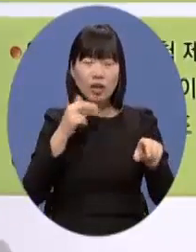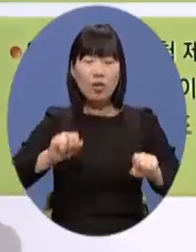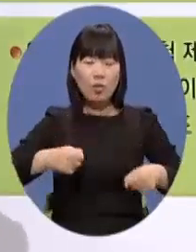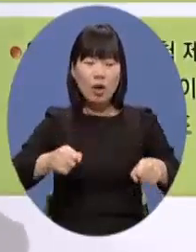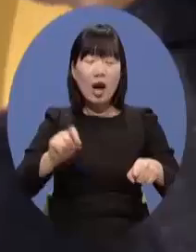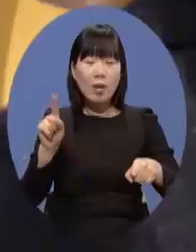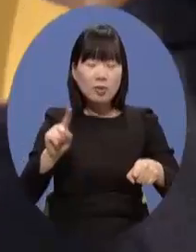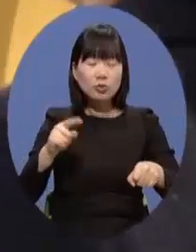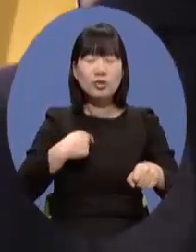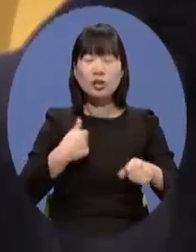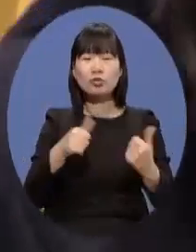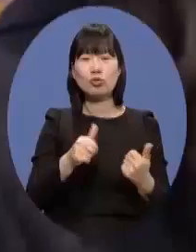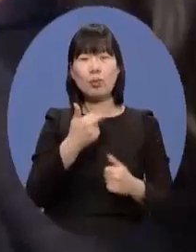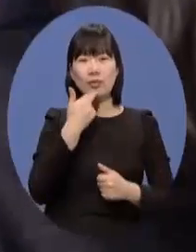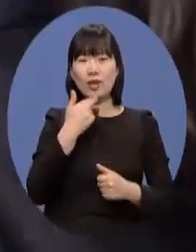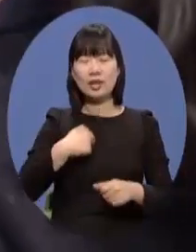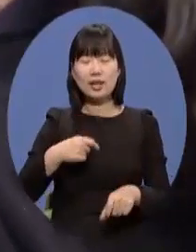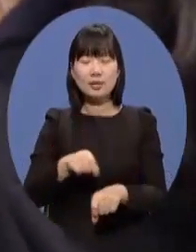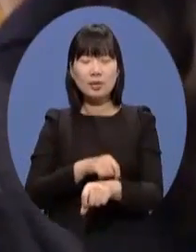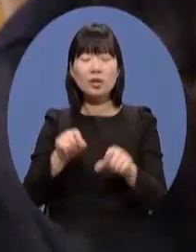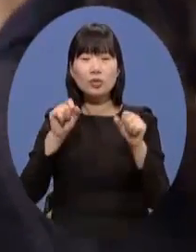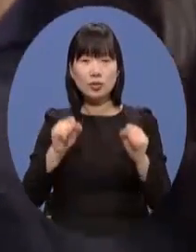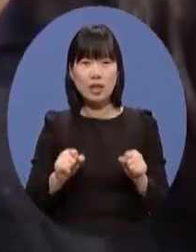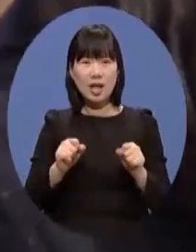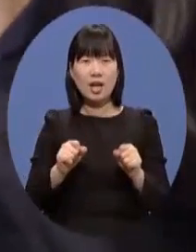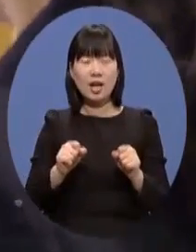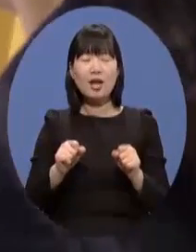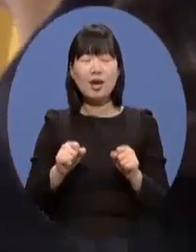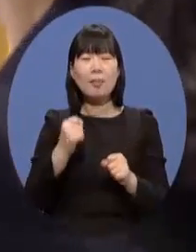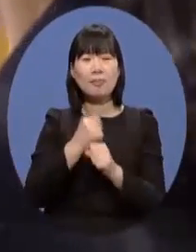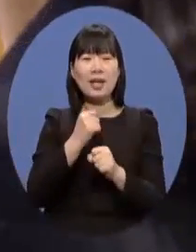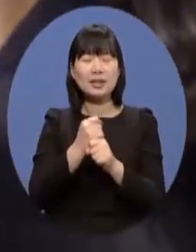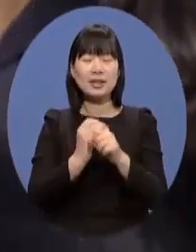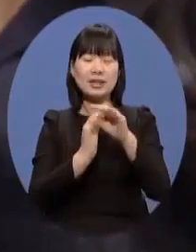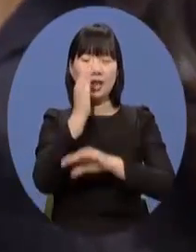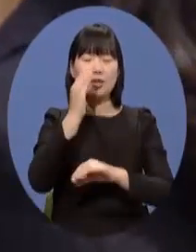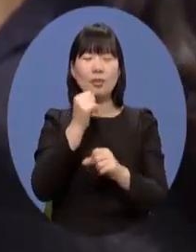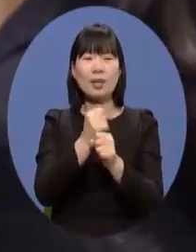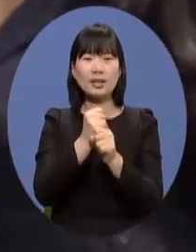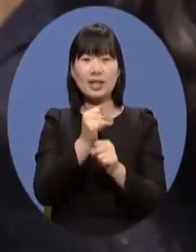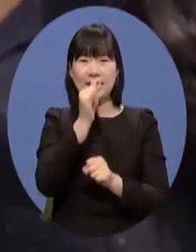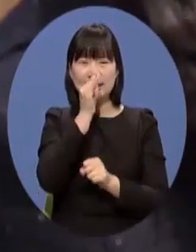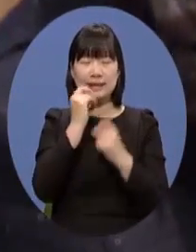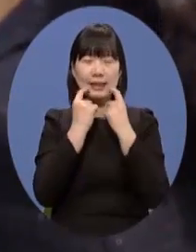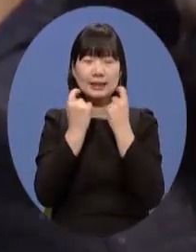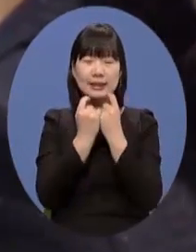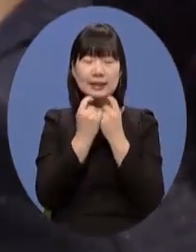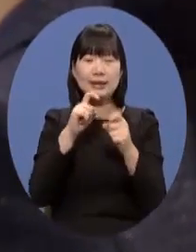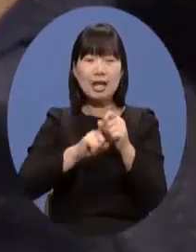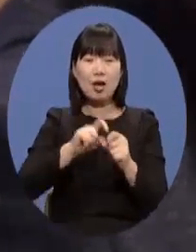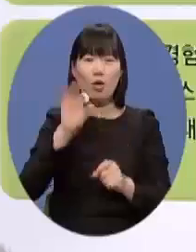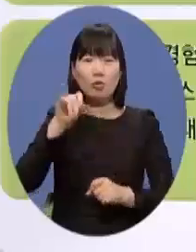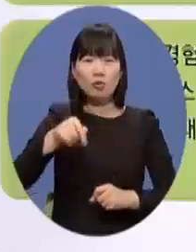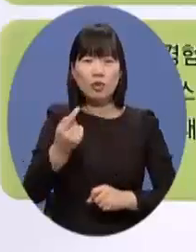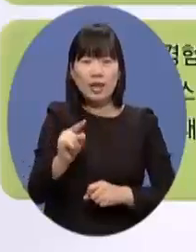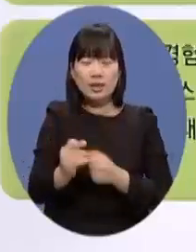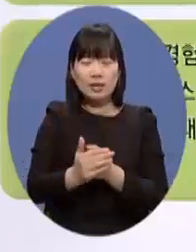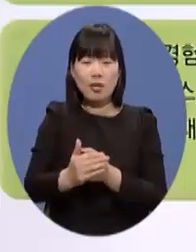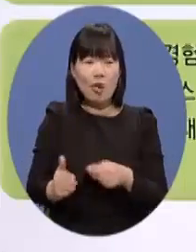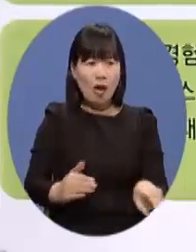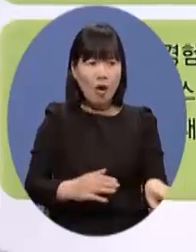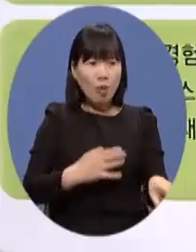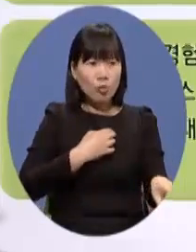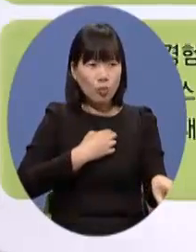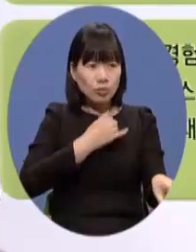죽어. 자기를 특별한 존재로 신화적으로 만드는 개인적 우화. 이것 때문에 우리가 보면은 어떻게 저렇게 겁나는